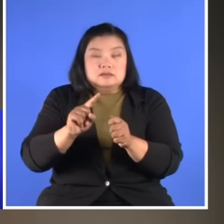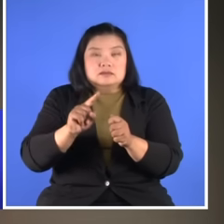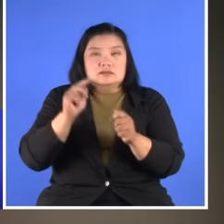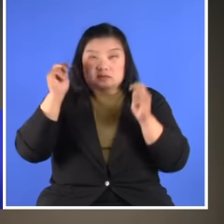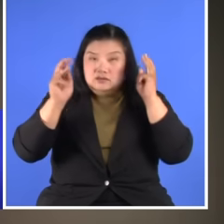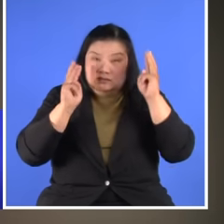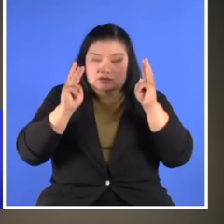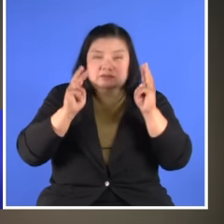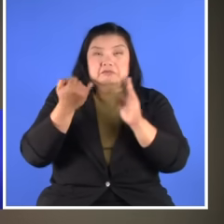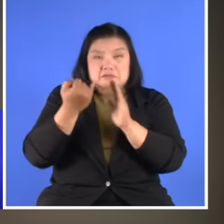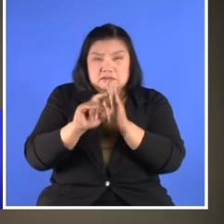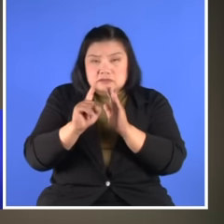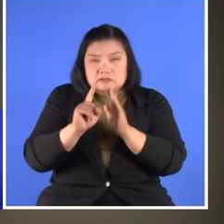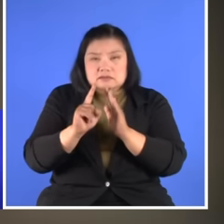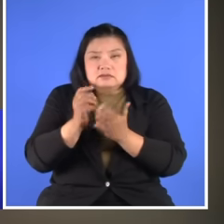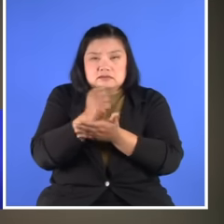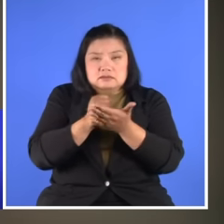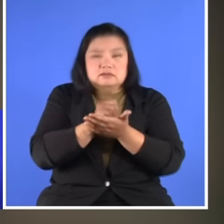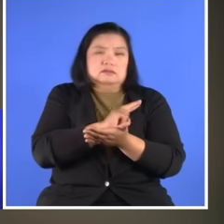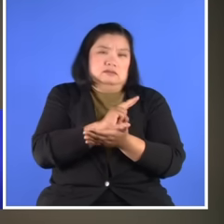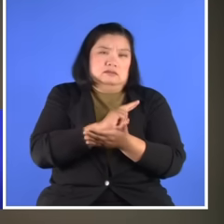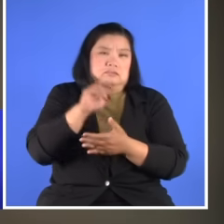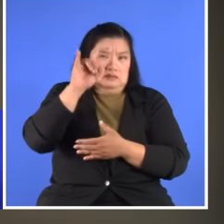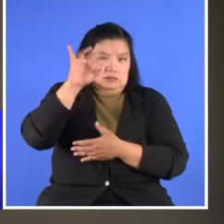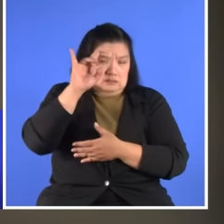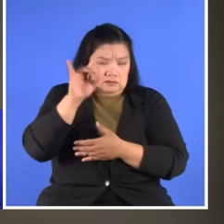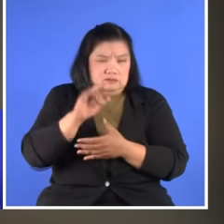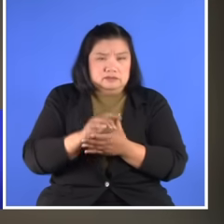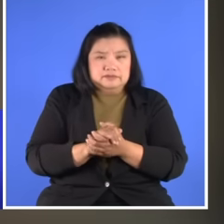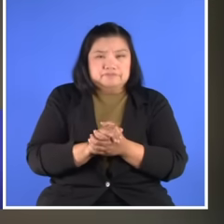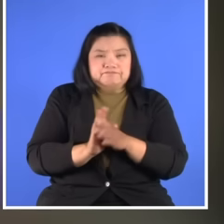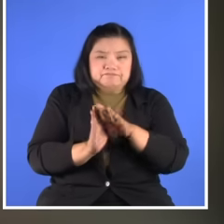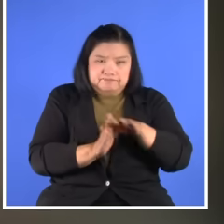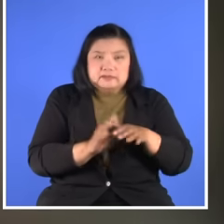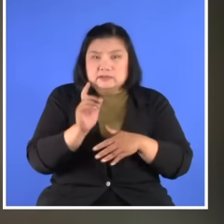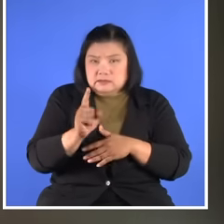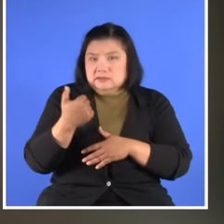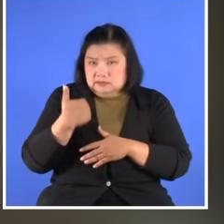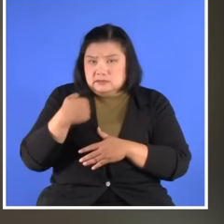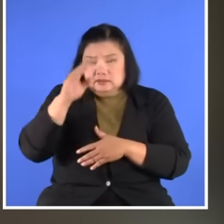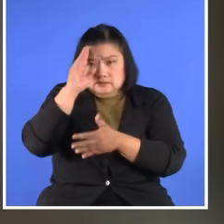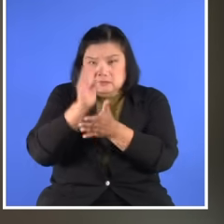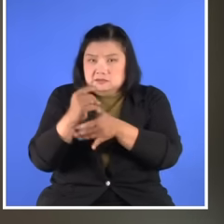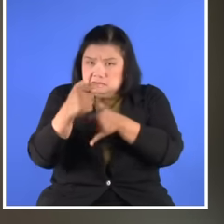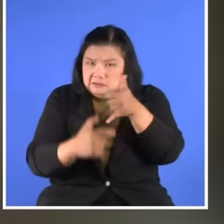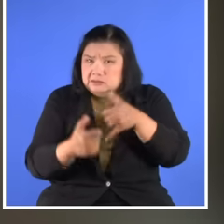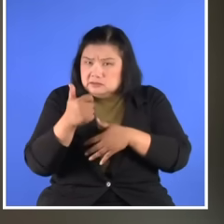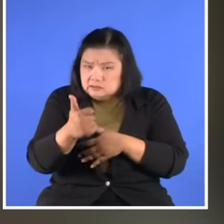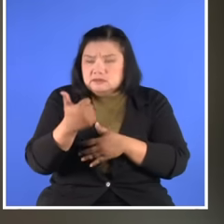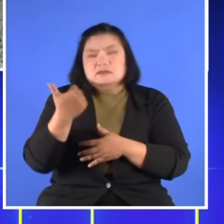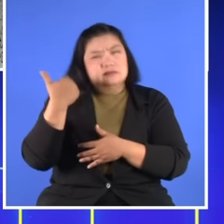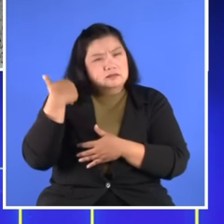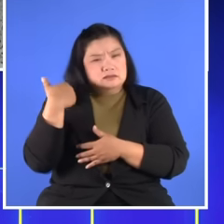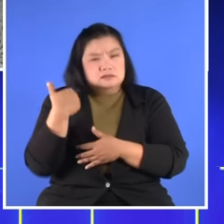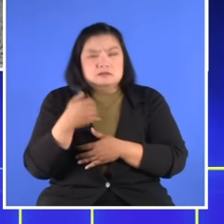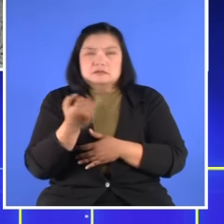เองนะคะอครับแต่ตำรวจดีๆเา้าก็มีพี่แป๊ะตำรวจที่เา้าเป็นตำรวจน้ำดีนะไม่ว่าไม่ว่าเออนี่ก็ไม่ว่า